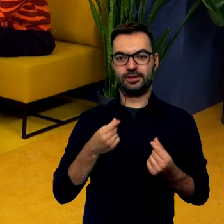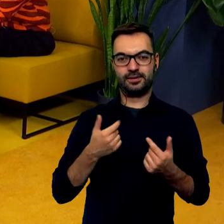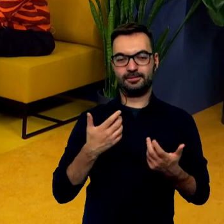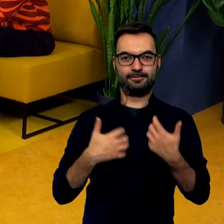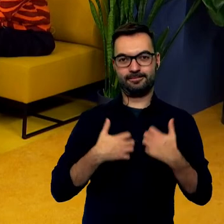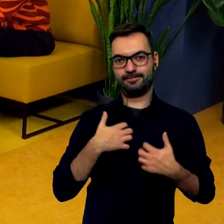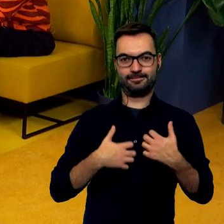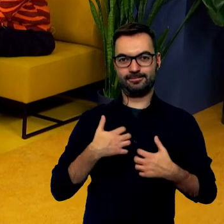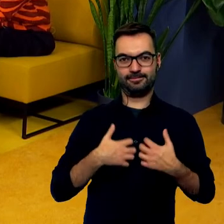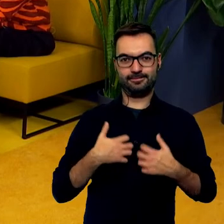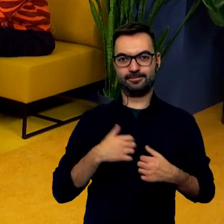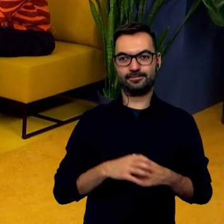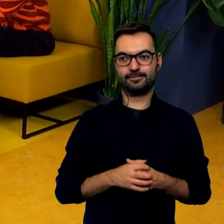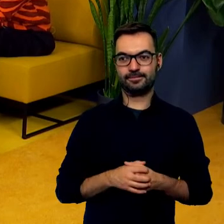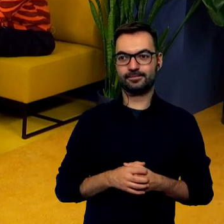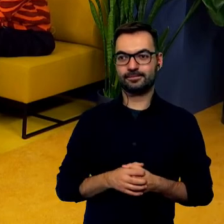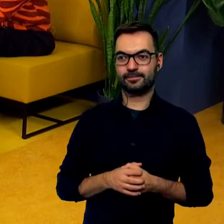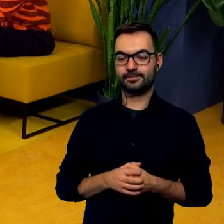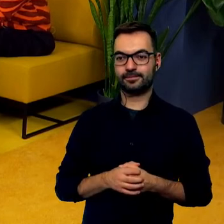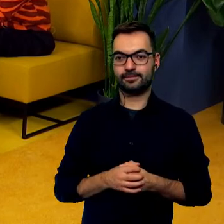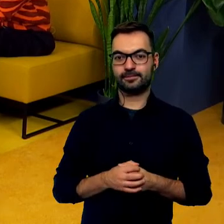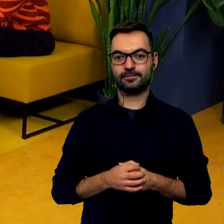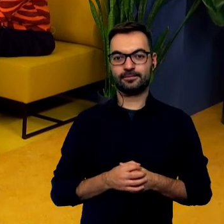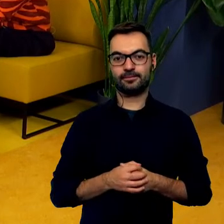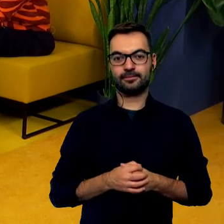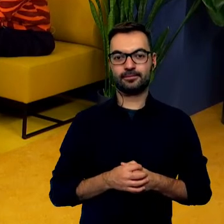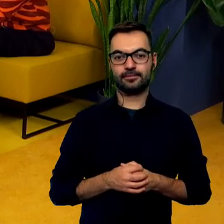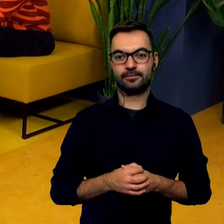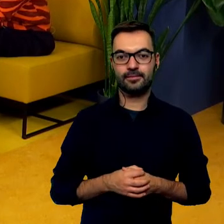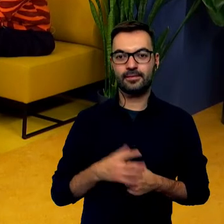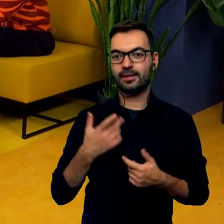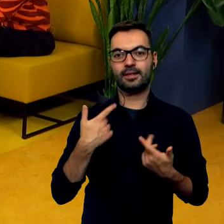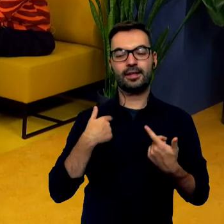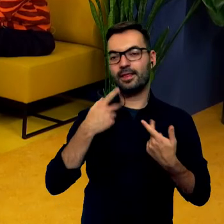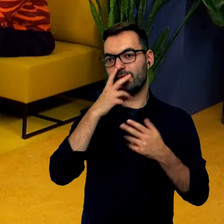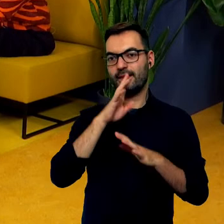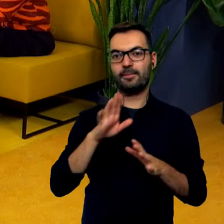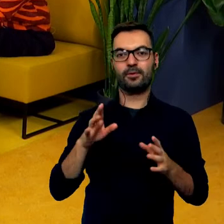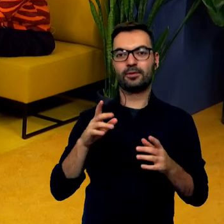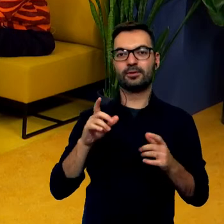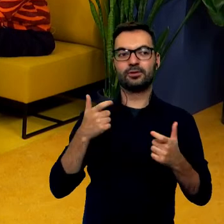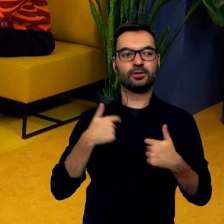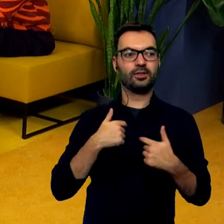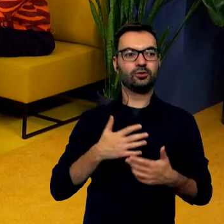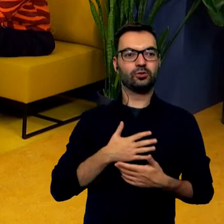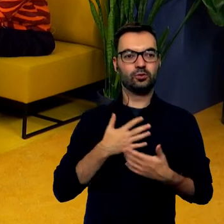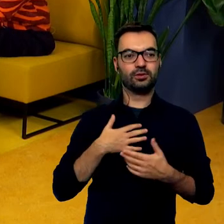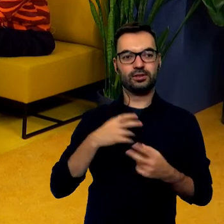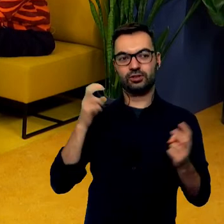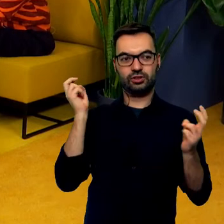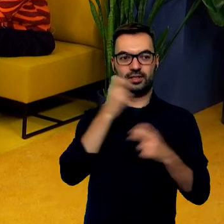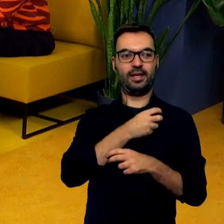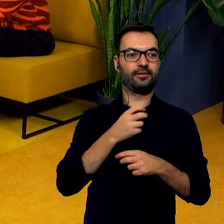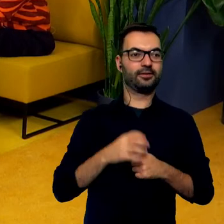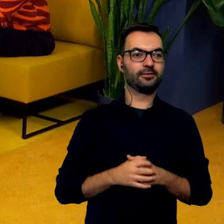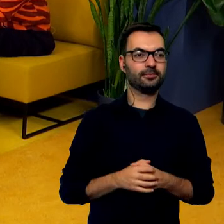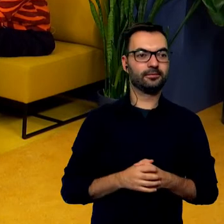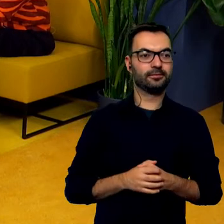taką frustrację, że nie pokazuje tego, co wydaje mi się ciekawe.